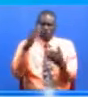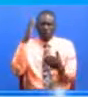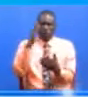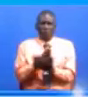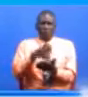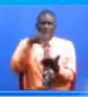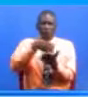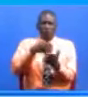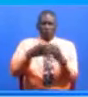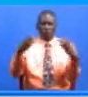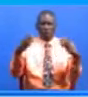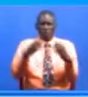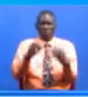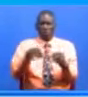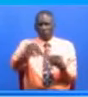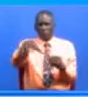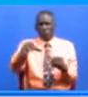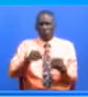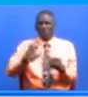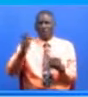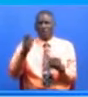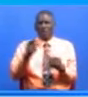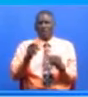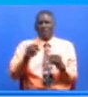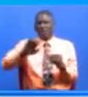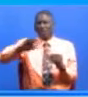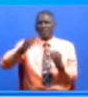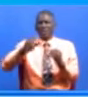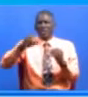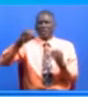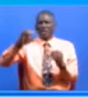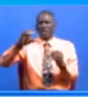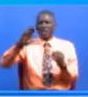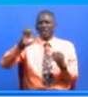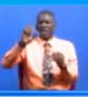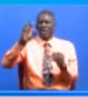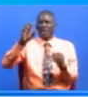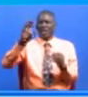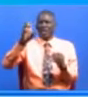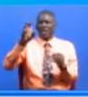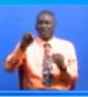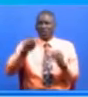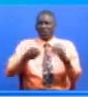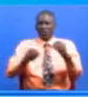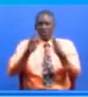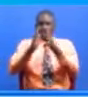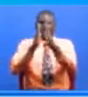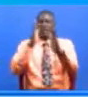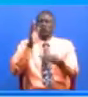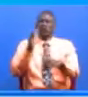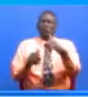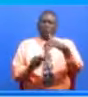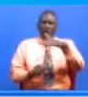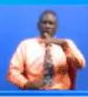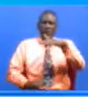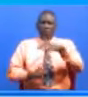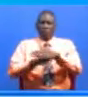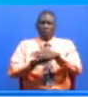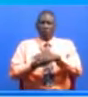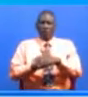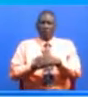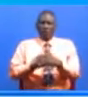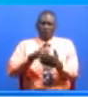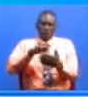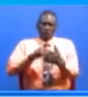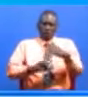ni pamoja na kampuni ya usaf ya kenya crown bus ambo mkan inema imea mkono shuli za ugi za